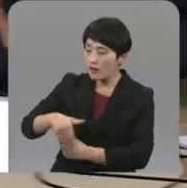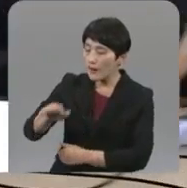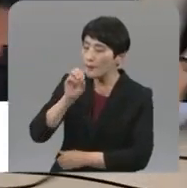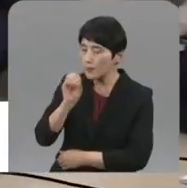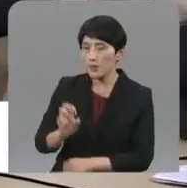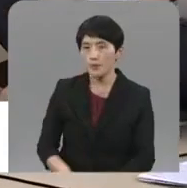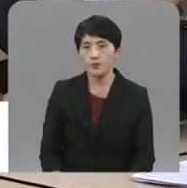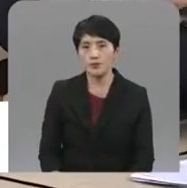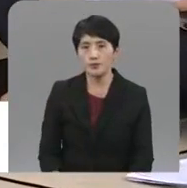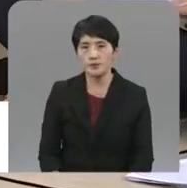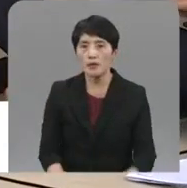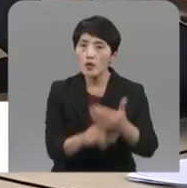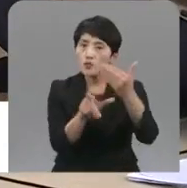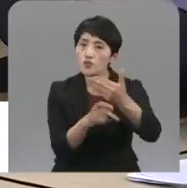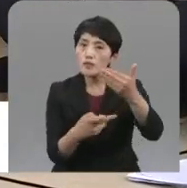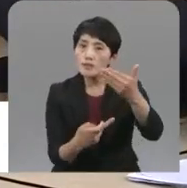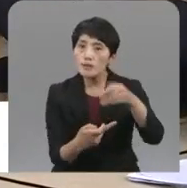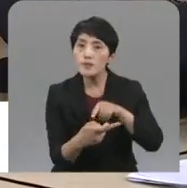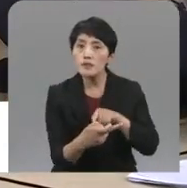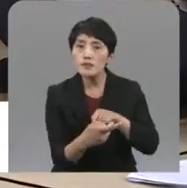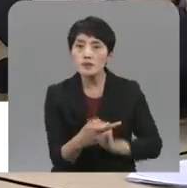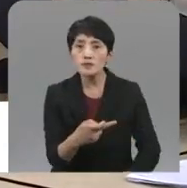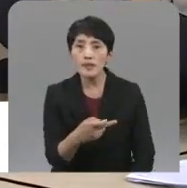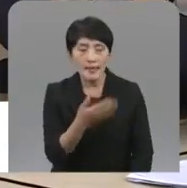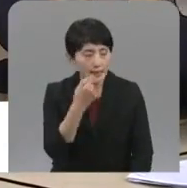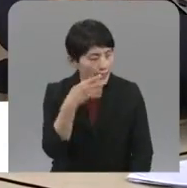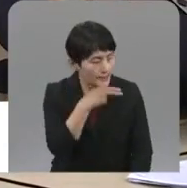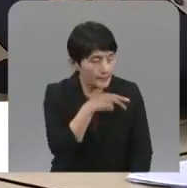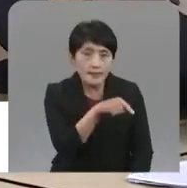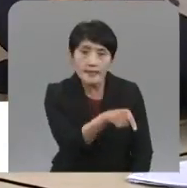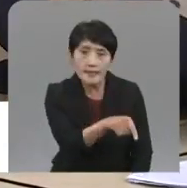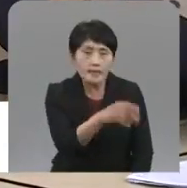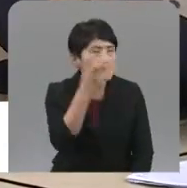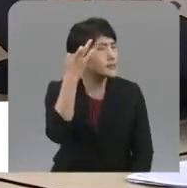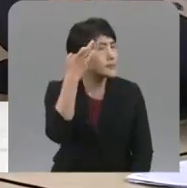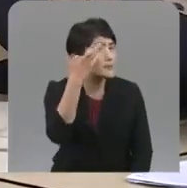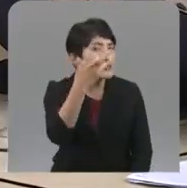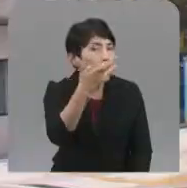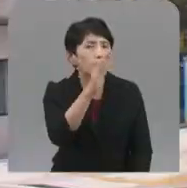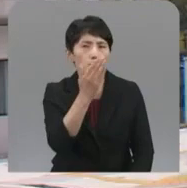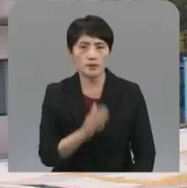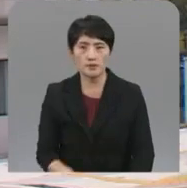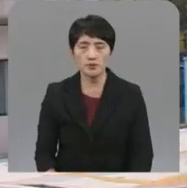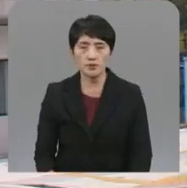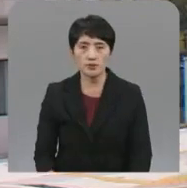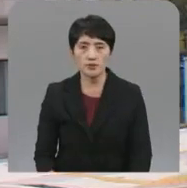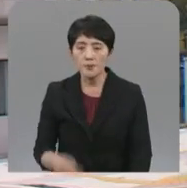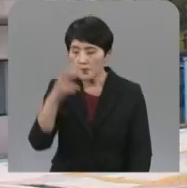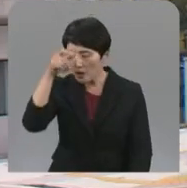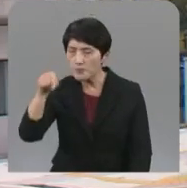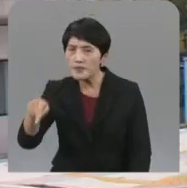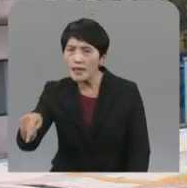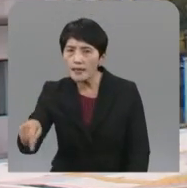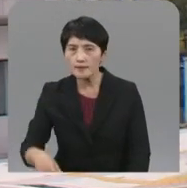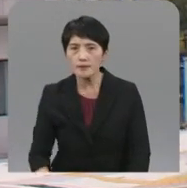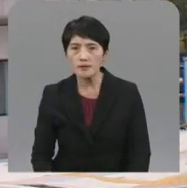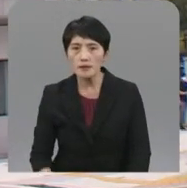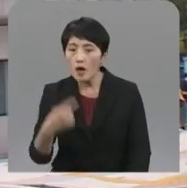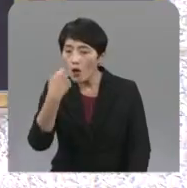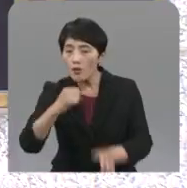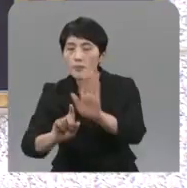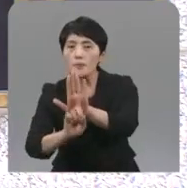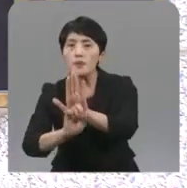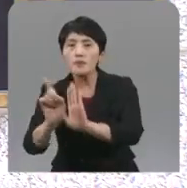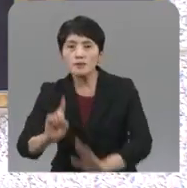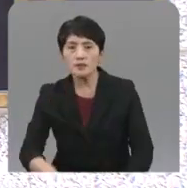производителям нижнего белья сан-банули групп по имеющимся о следствия данным в период с января